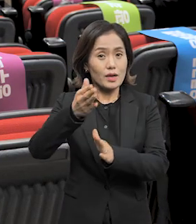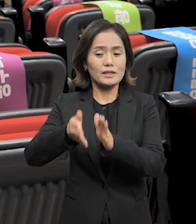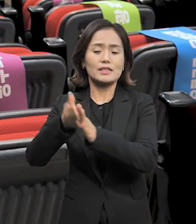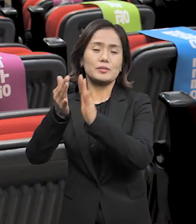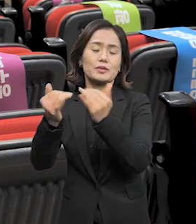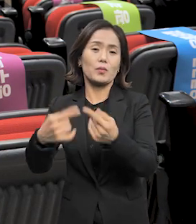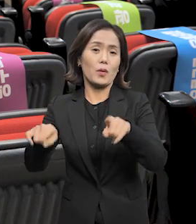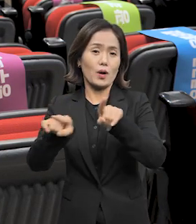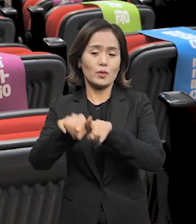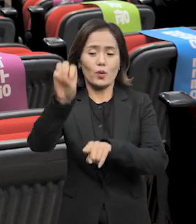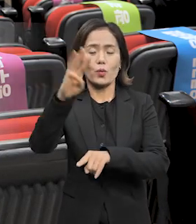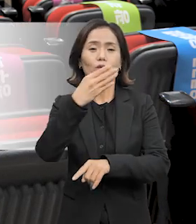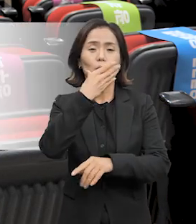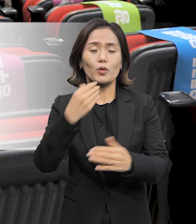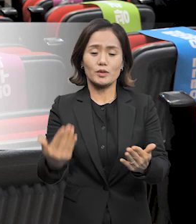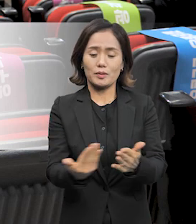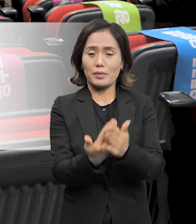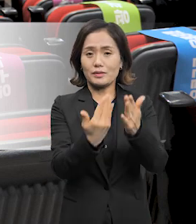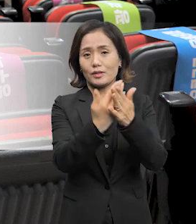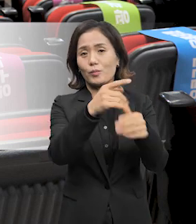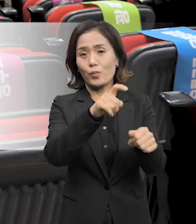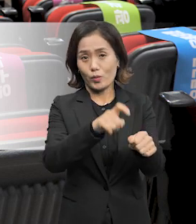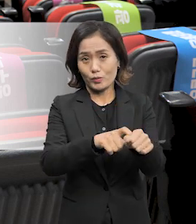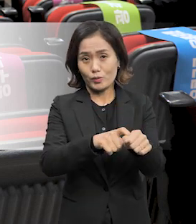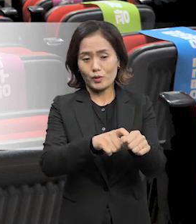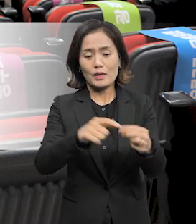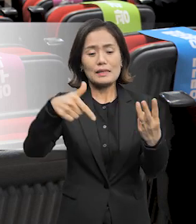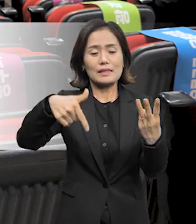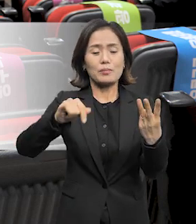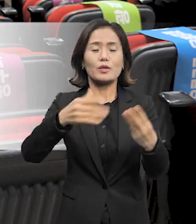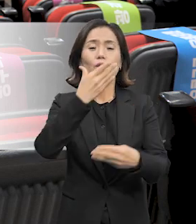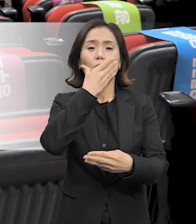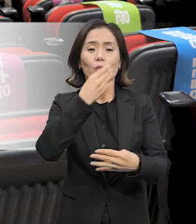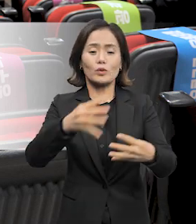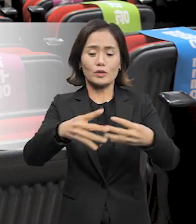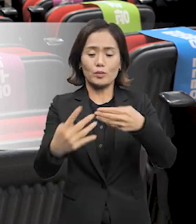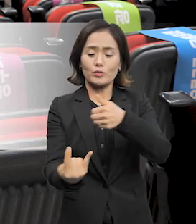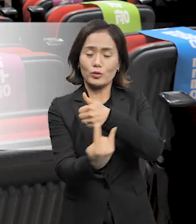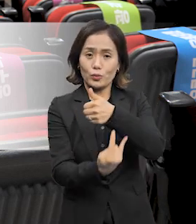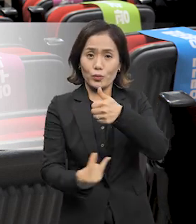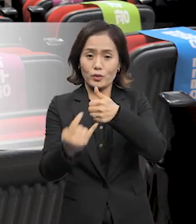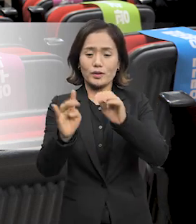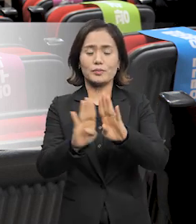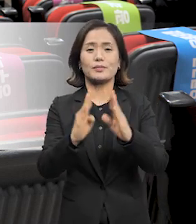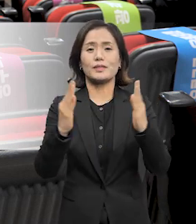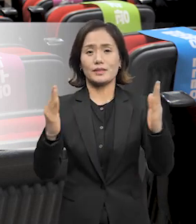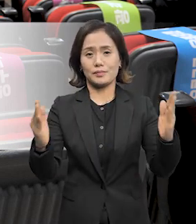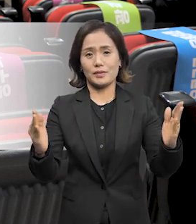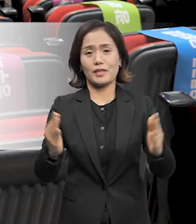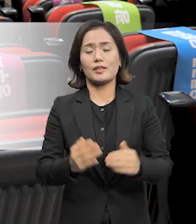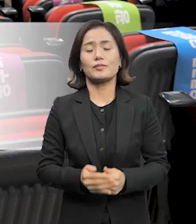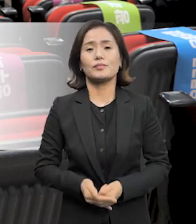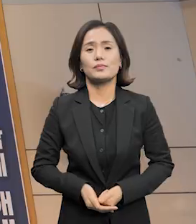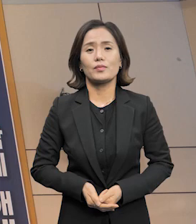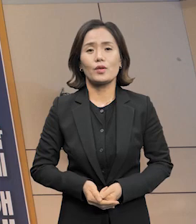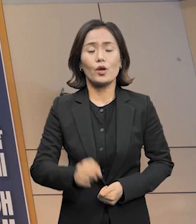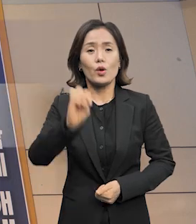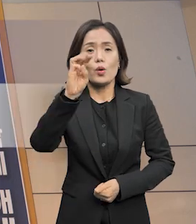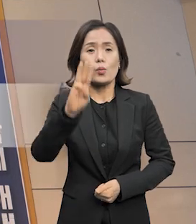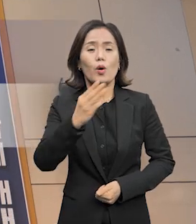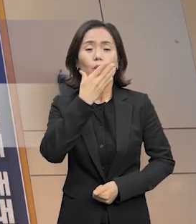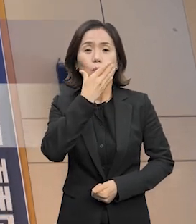광주시가 시민과 함께 광주 복지를 발전시키기 위해 제3기 복지협체위원회 출범식을 개최했습니다